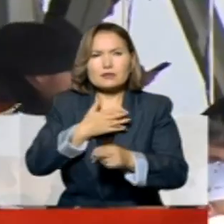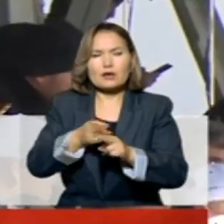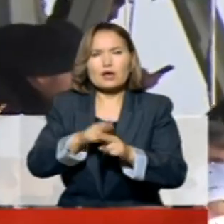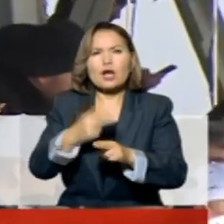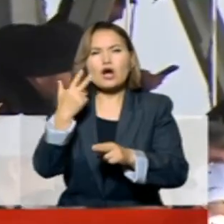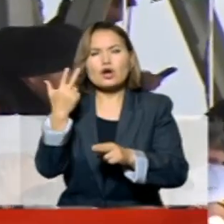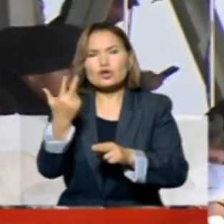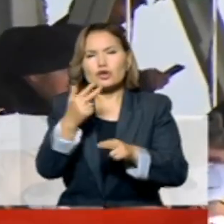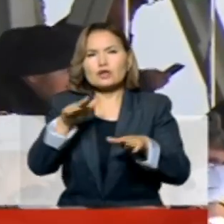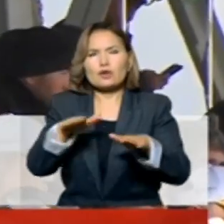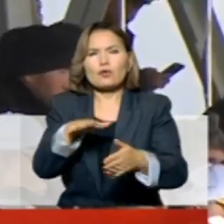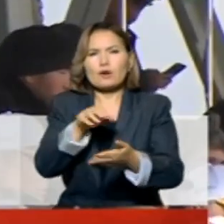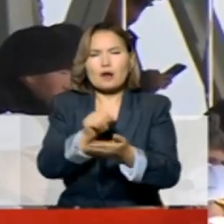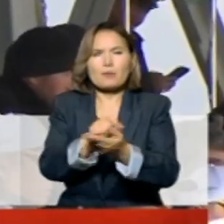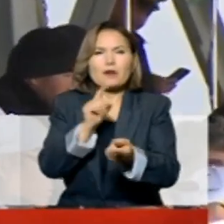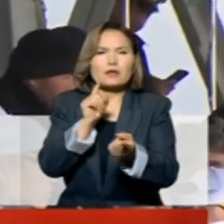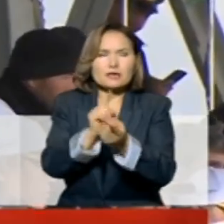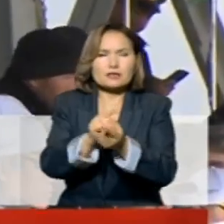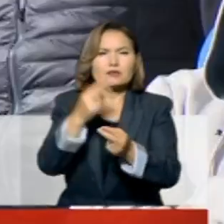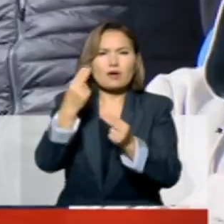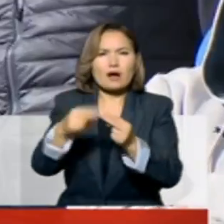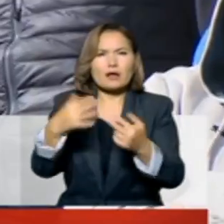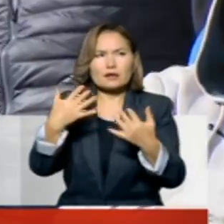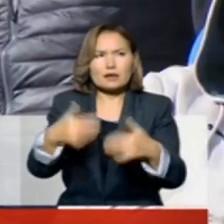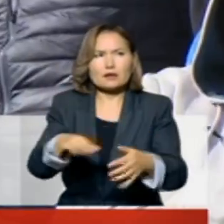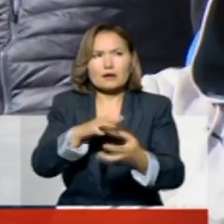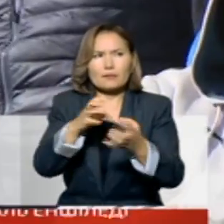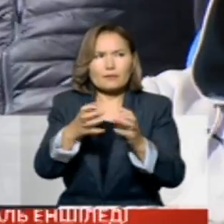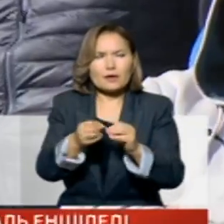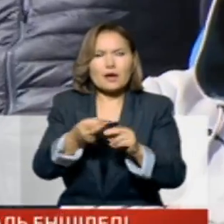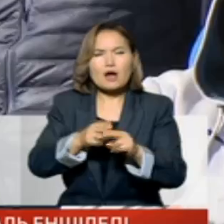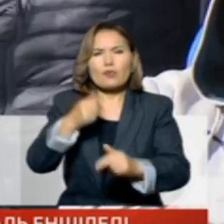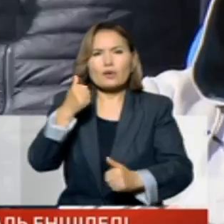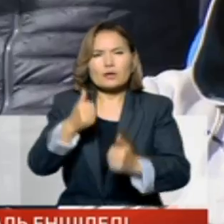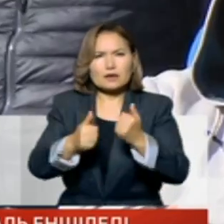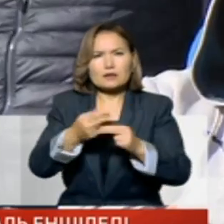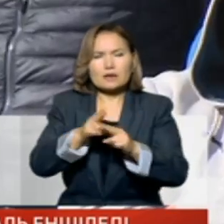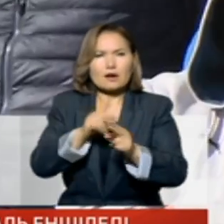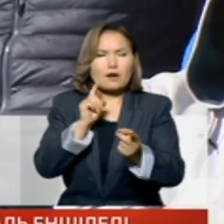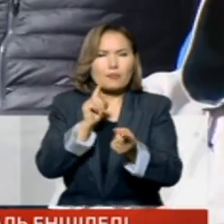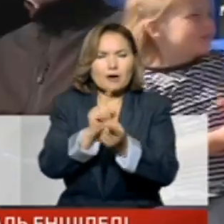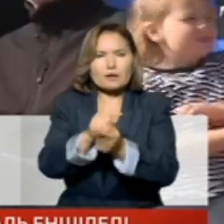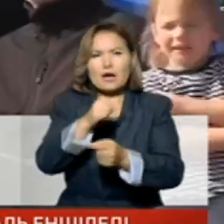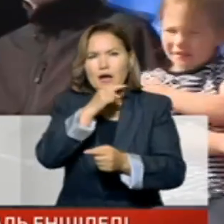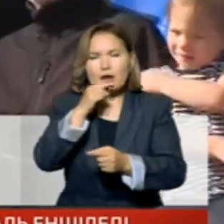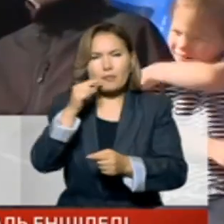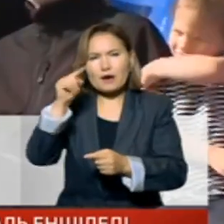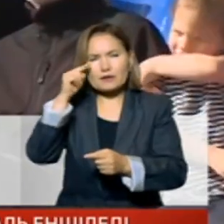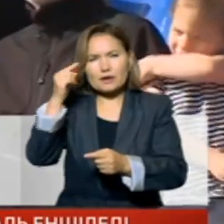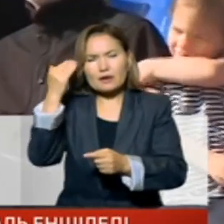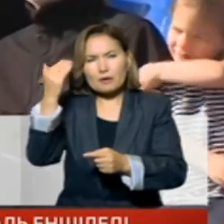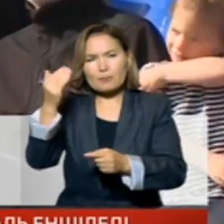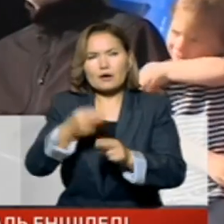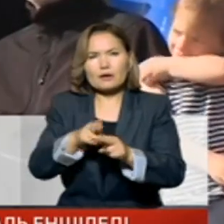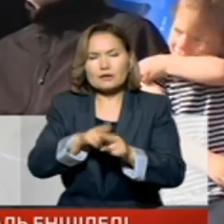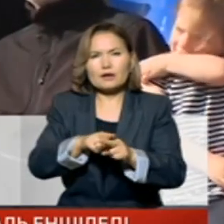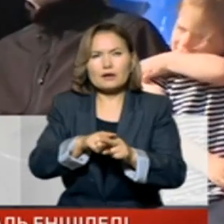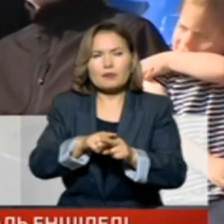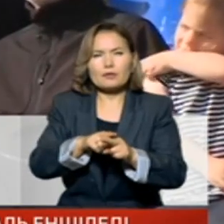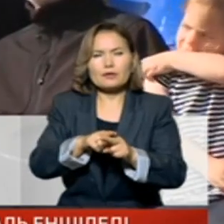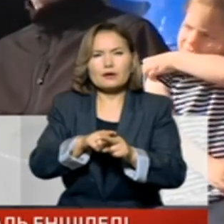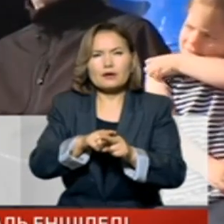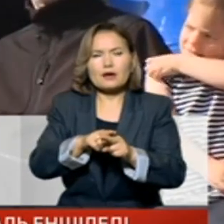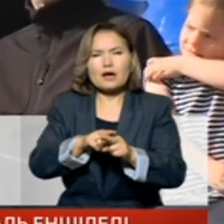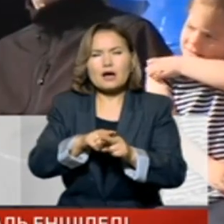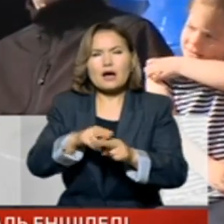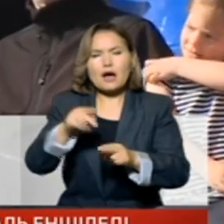үшінші орын үшін болған кездесу аяқталды. Бұл кездесуде Ресей және Қырғызстан құрамасы, Ресей және